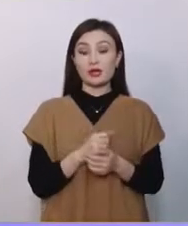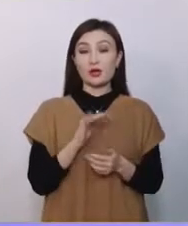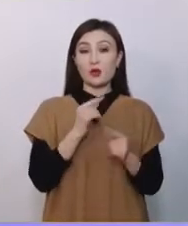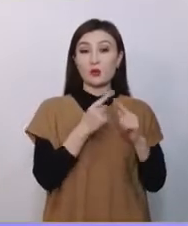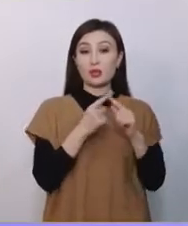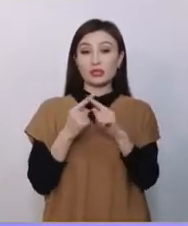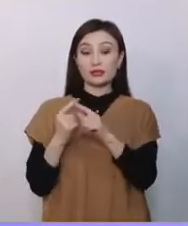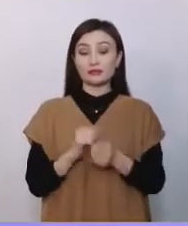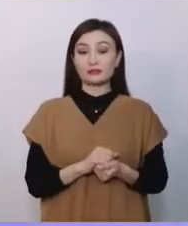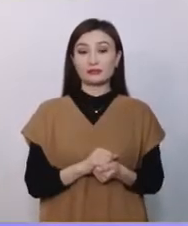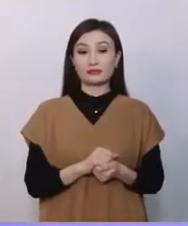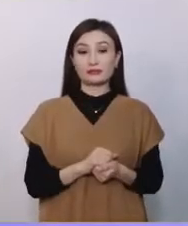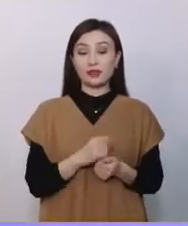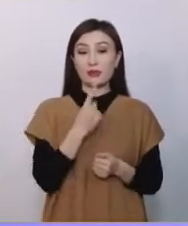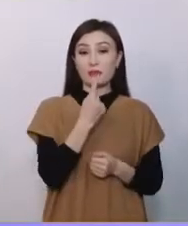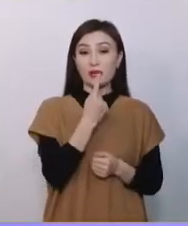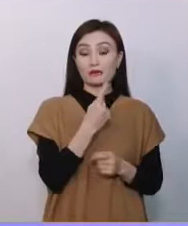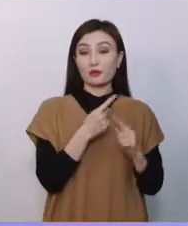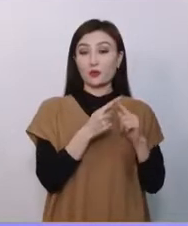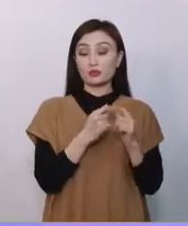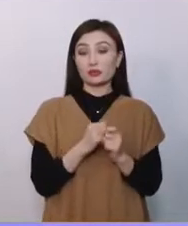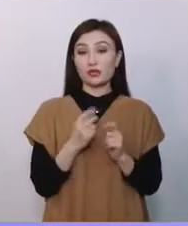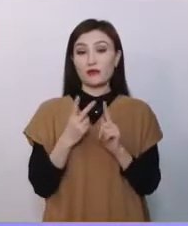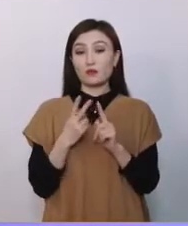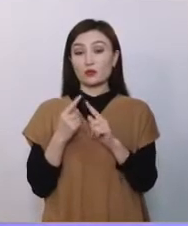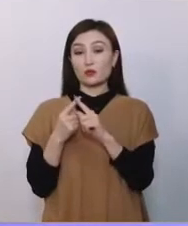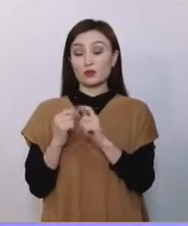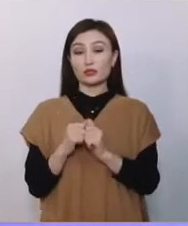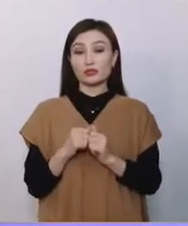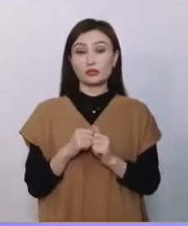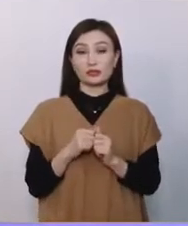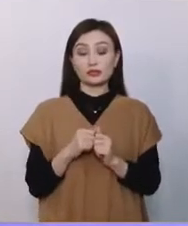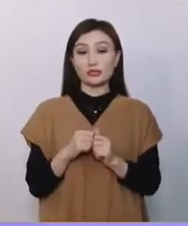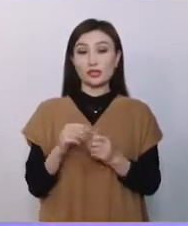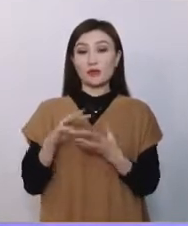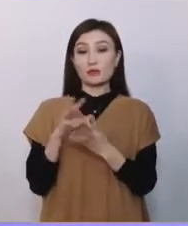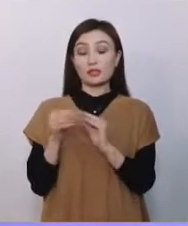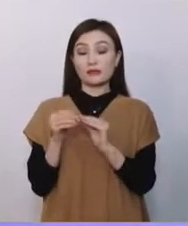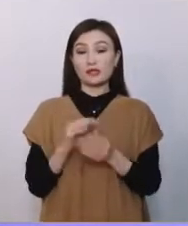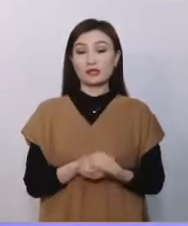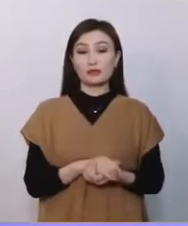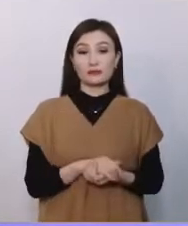умножения первый множитель второй множитель произведение